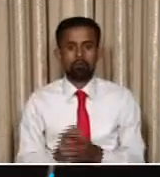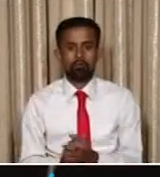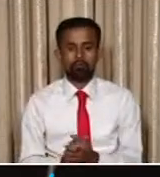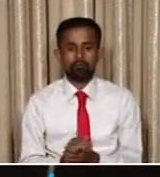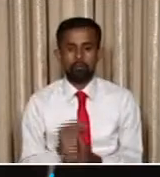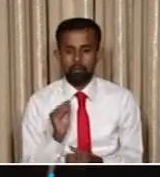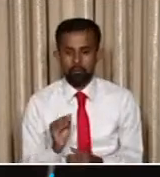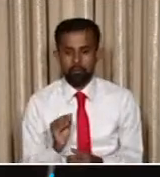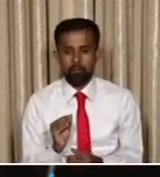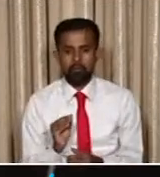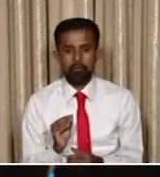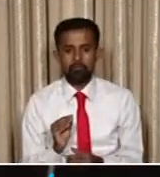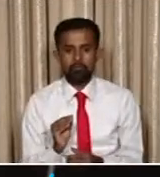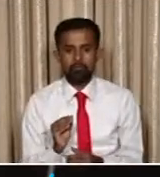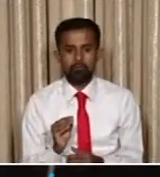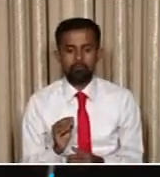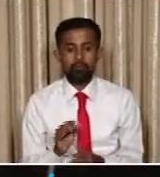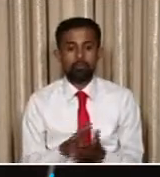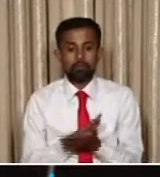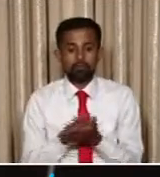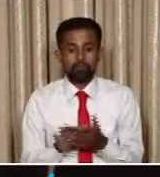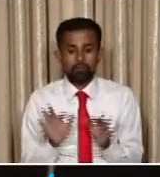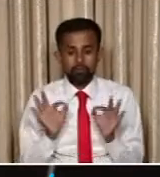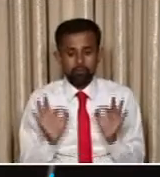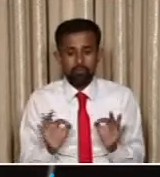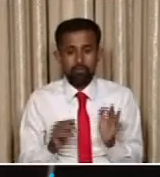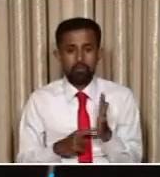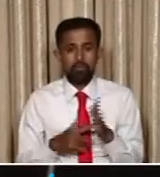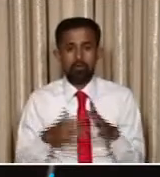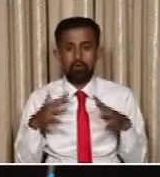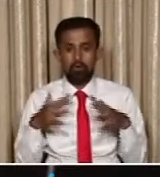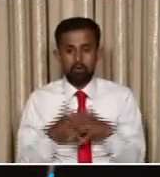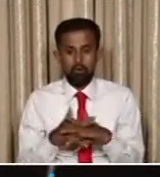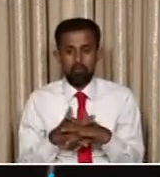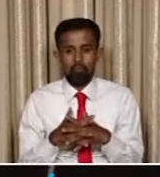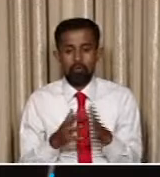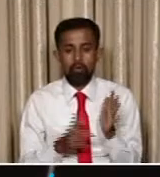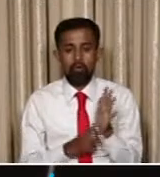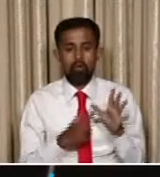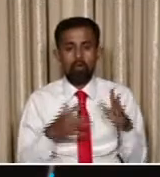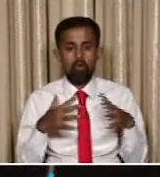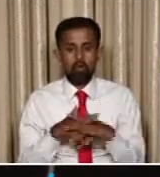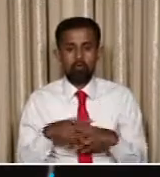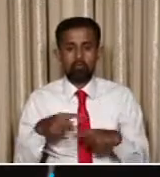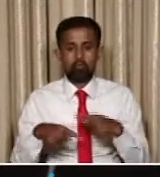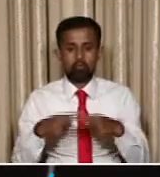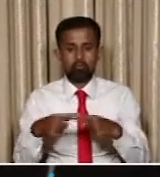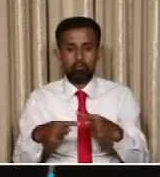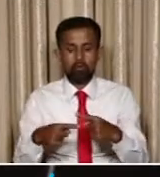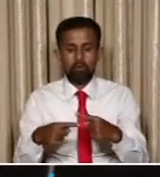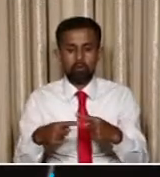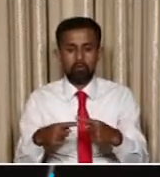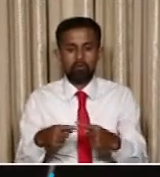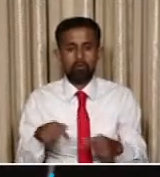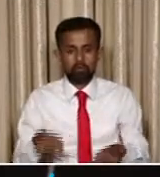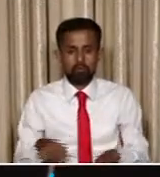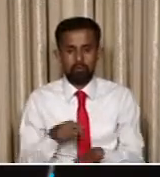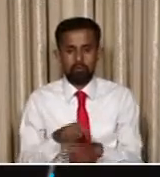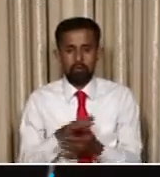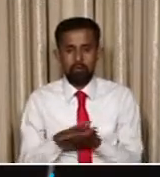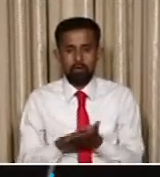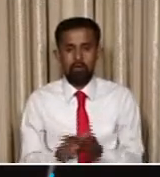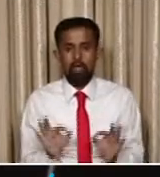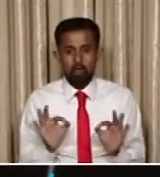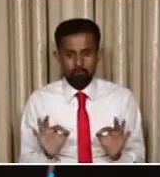නමුත් ඒකට හරියාකාරම නීතිය ගෙනල්ලා නීතිය ක්‍රියාත්මක කරන්න මං හිතනවා දැන් අපි ලෑස්ති වෙලා